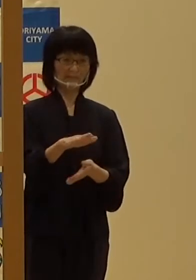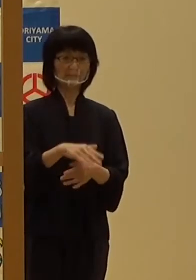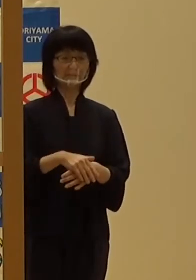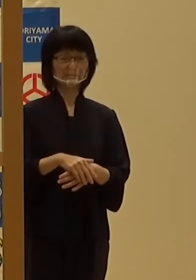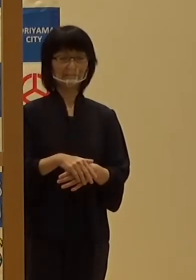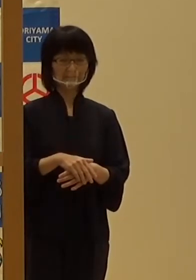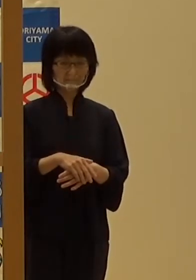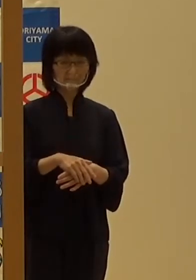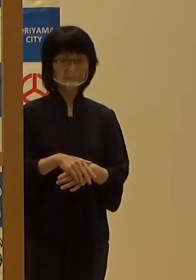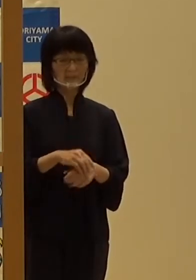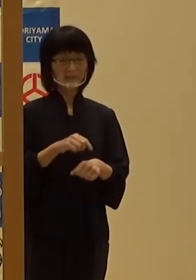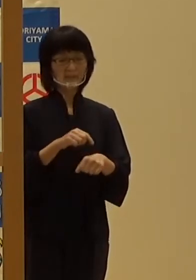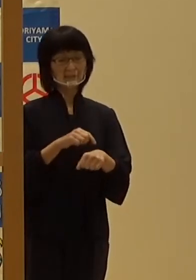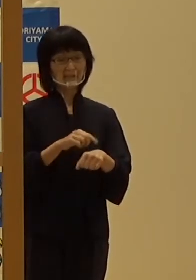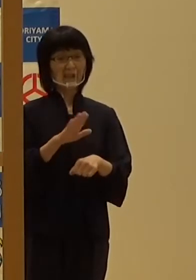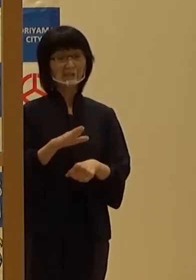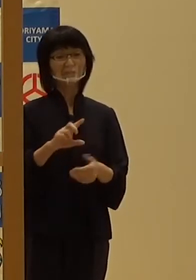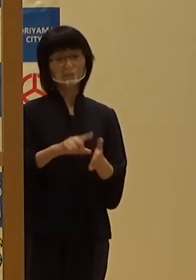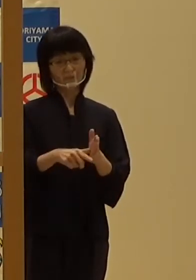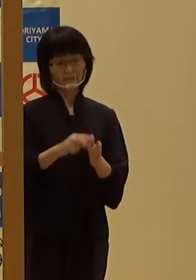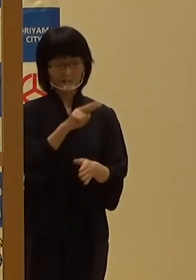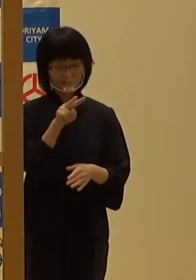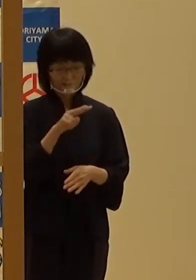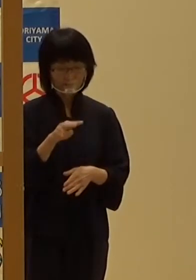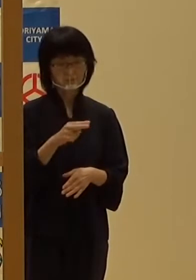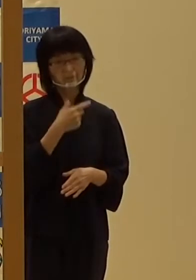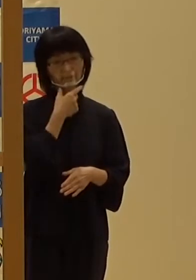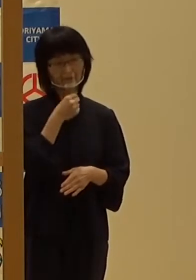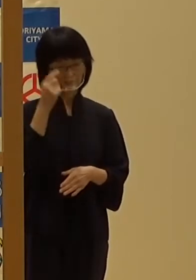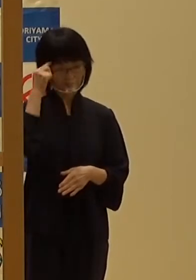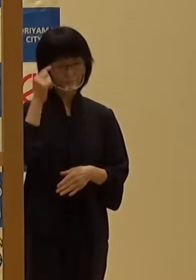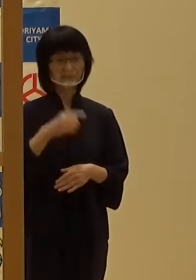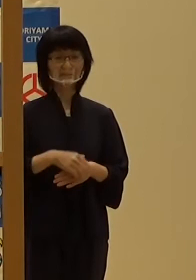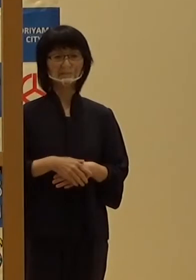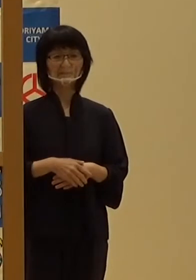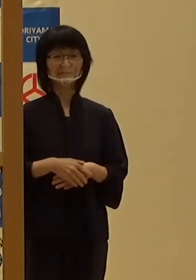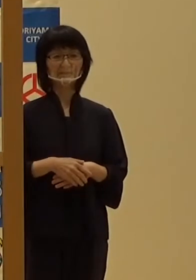時間ありましたらお読みいただければと存じます。それでは